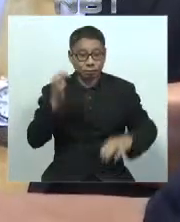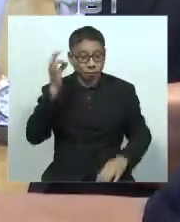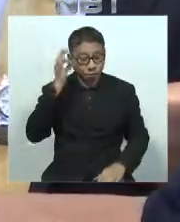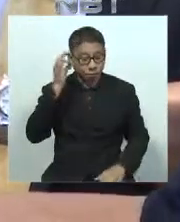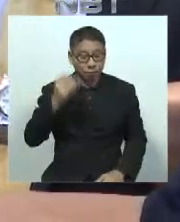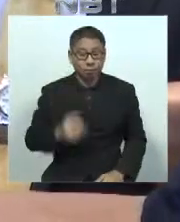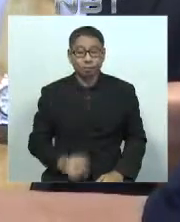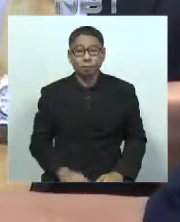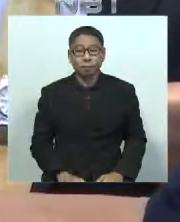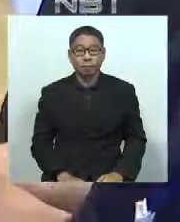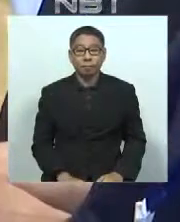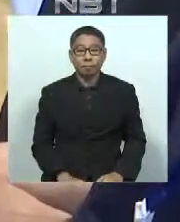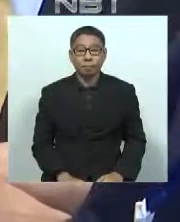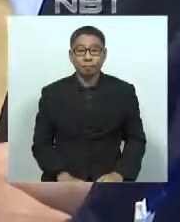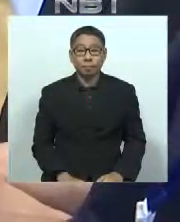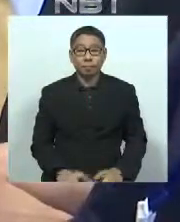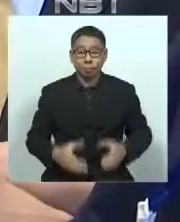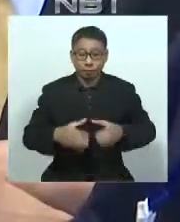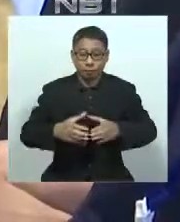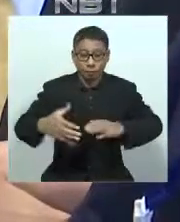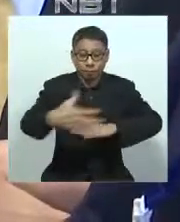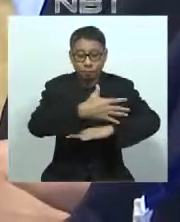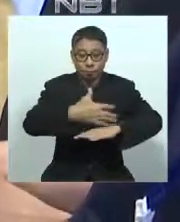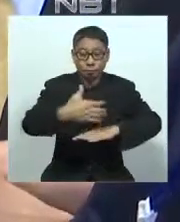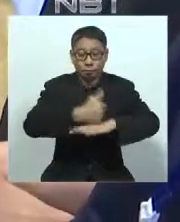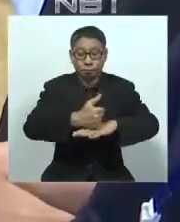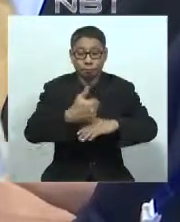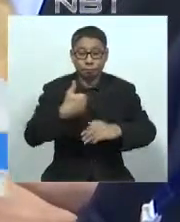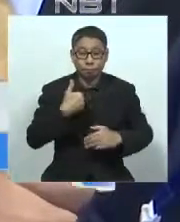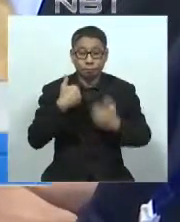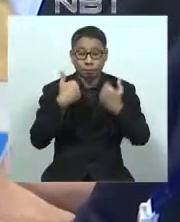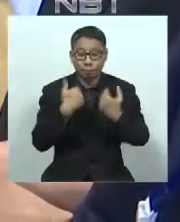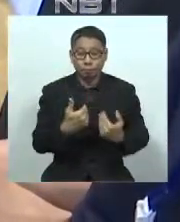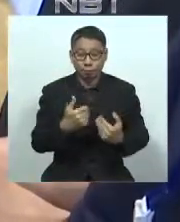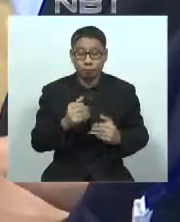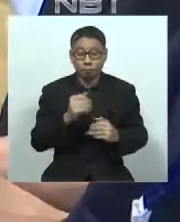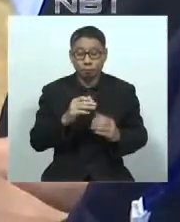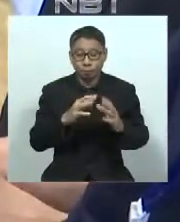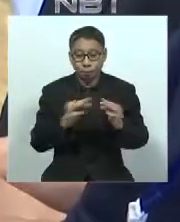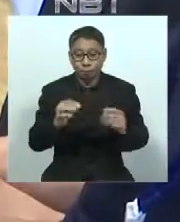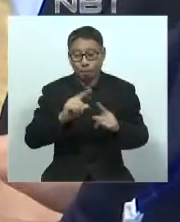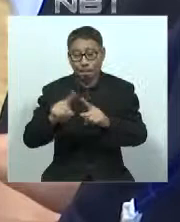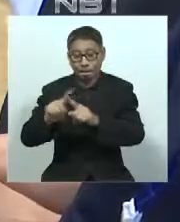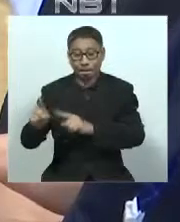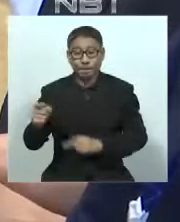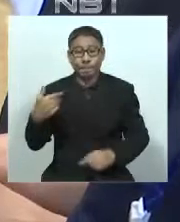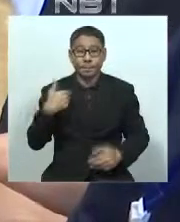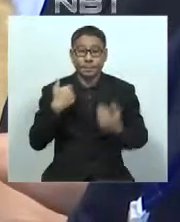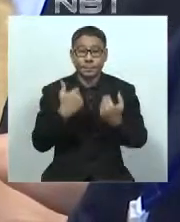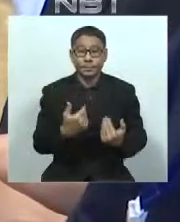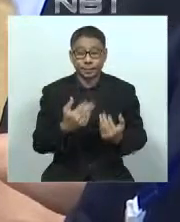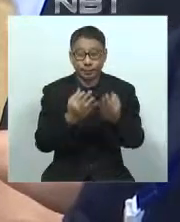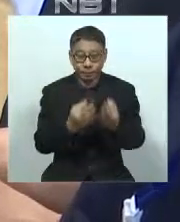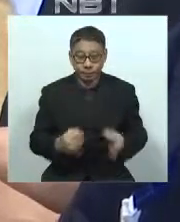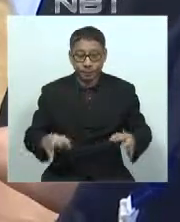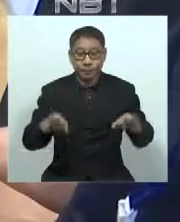กันหน่อยค่ะ ทางการเมืองเนี่ยนะครับมันก็มีสีสันทางการเมืองอยู่ระดับหนึ่งแต่ว่าผมว่าที่สำ